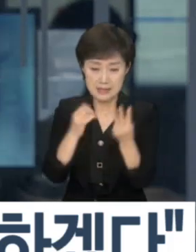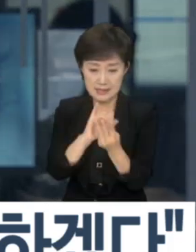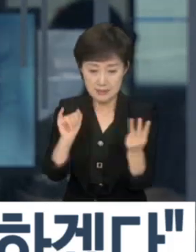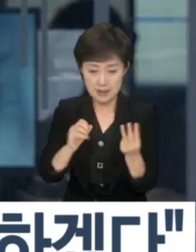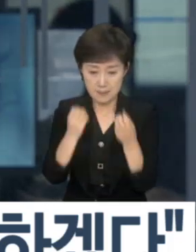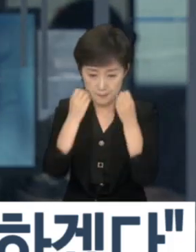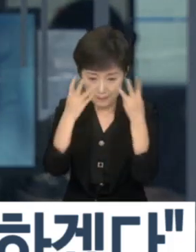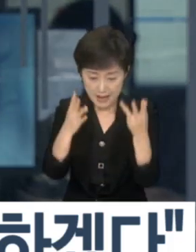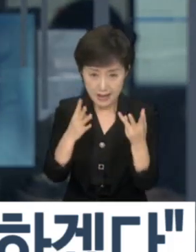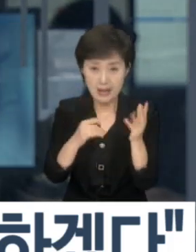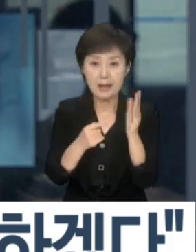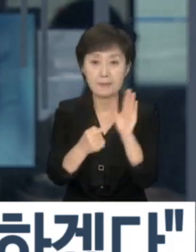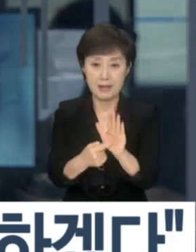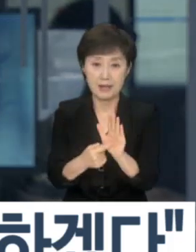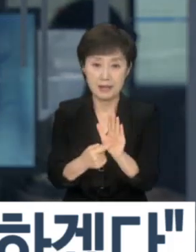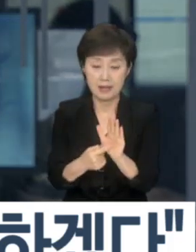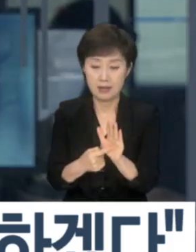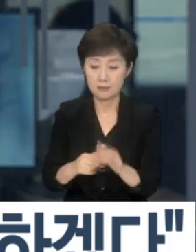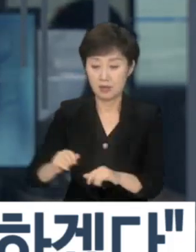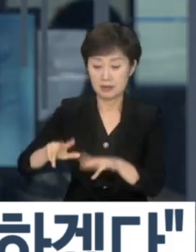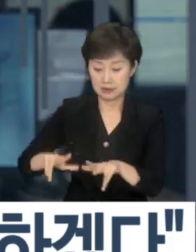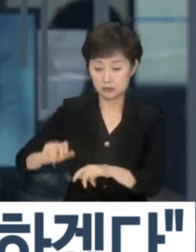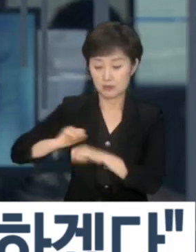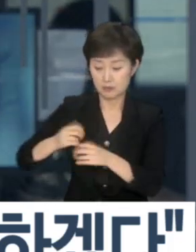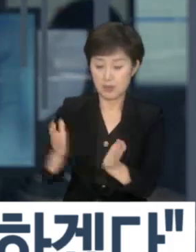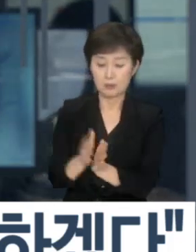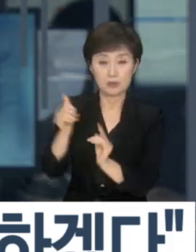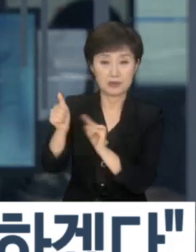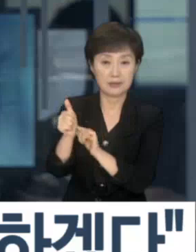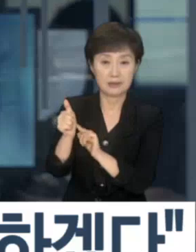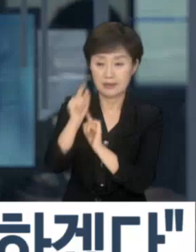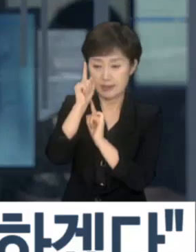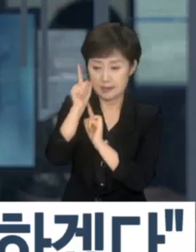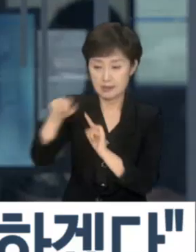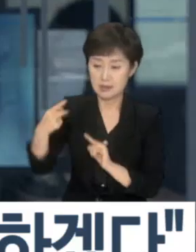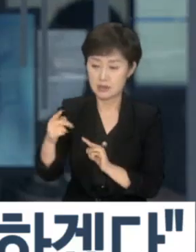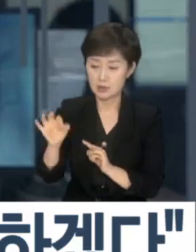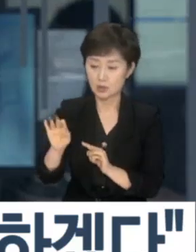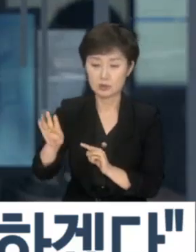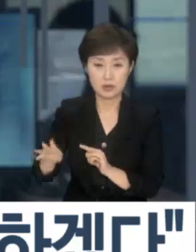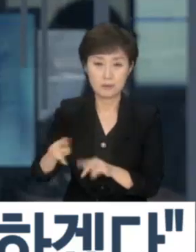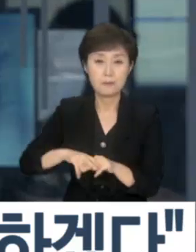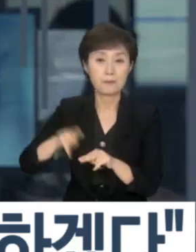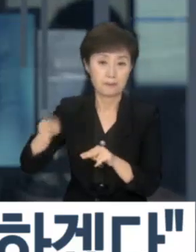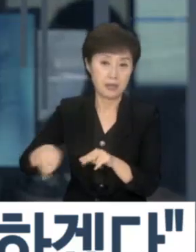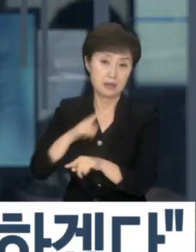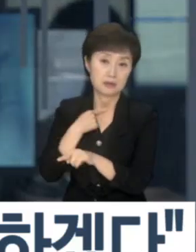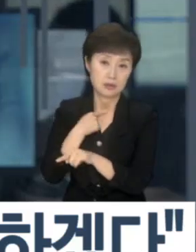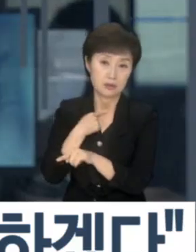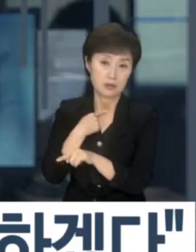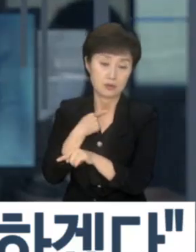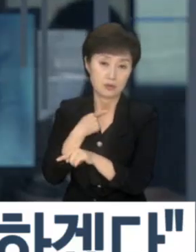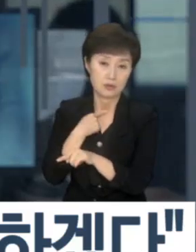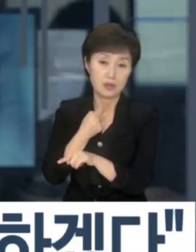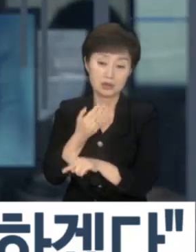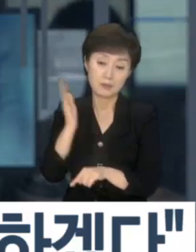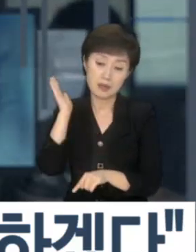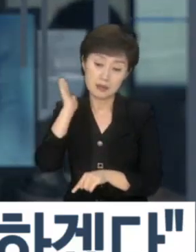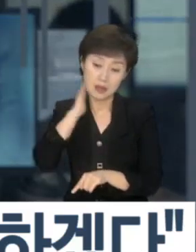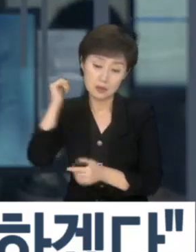발표에 앞서서 이종석 국방부 장관이 사회부겠다는 소식이지 앞서 전해졌었습니다 그런데 지금 아직